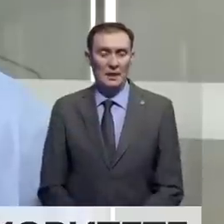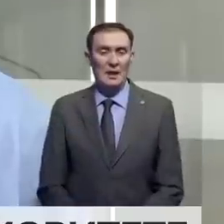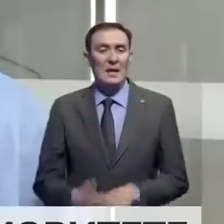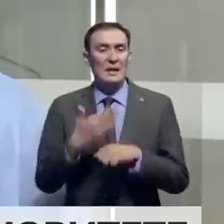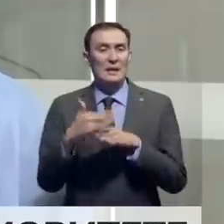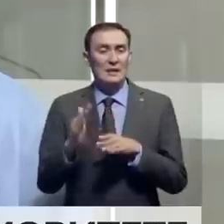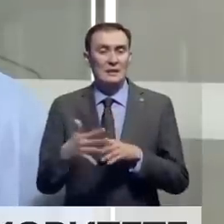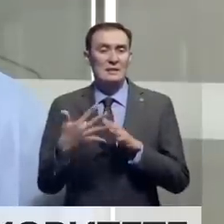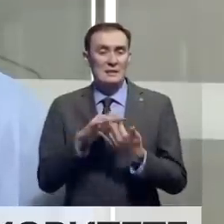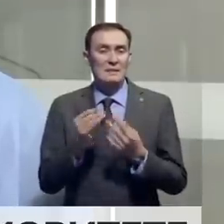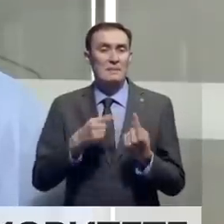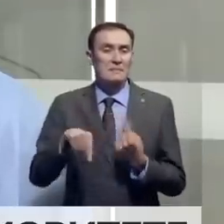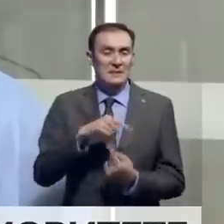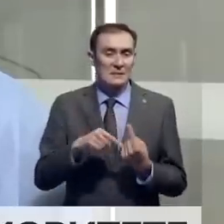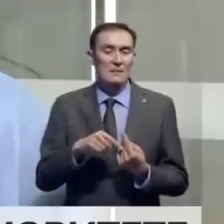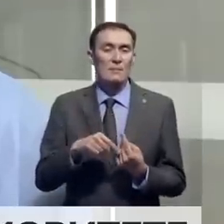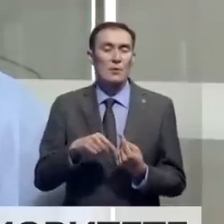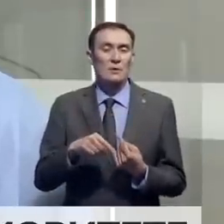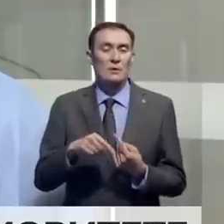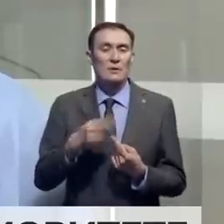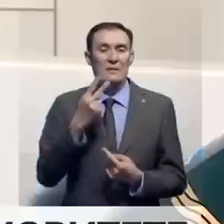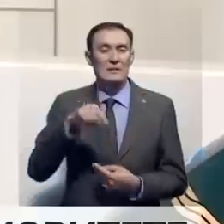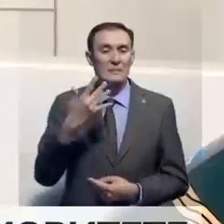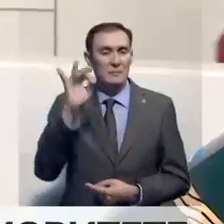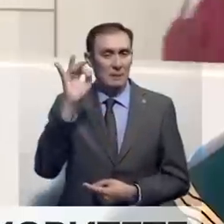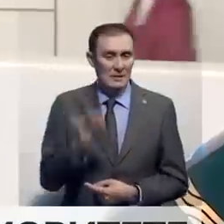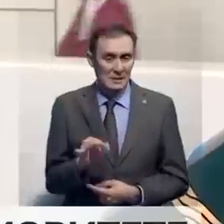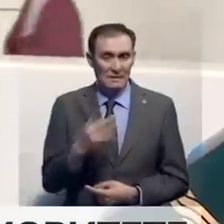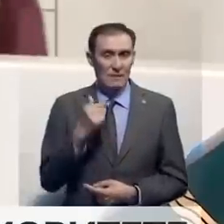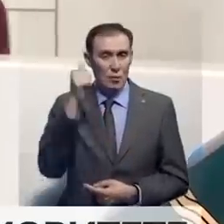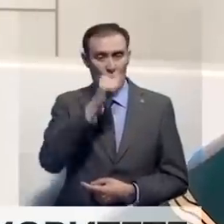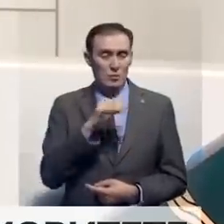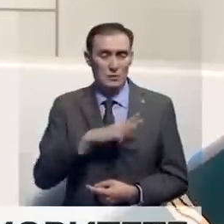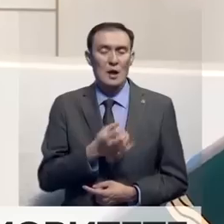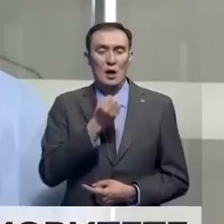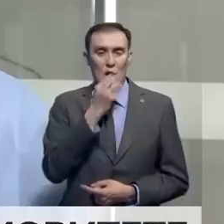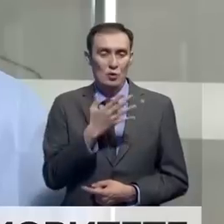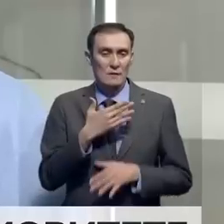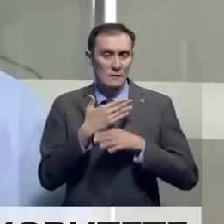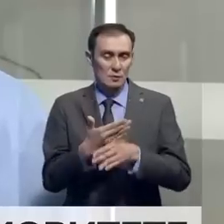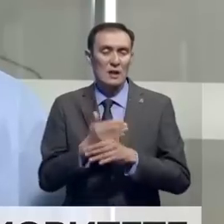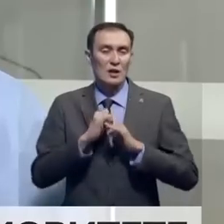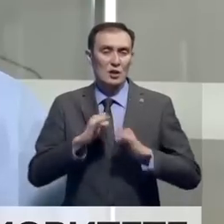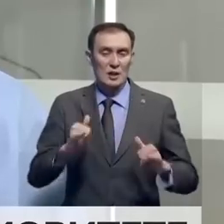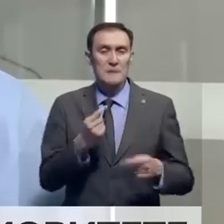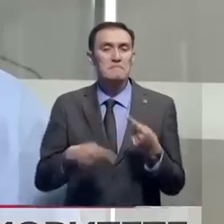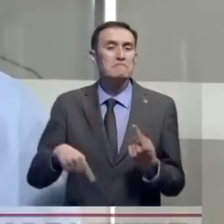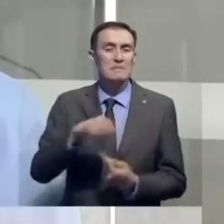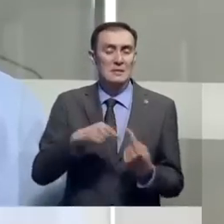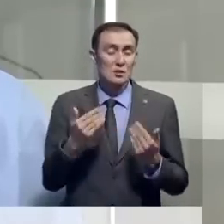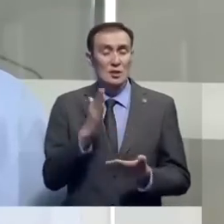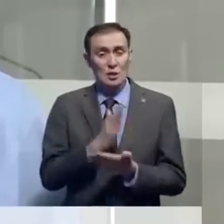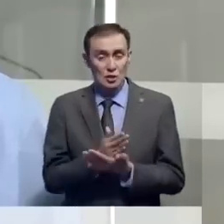кредитование сельского бизнеса под номинальной ставкой 2,5 процента годовых стал хорошим шансом для расширения бизнеса